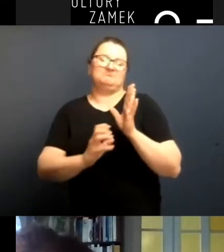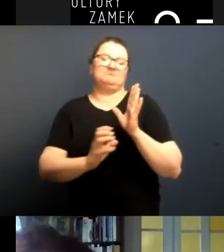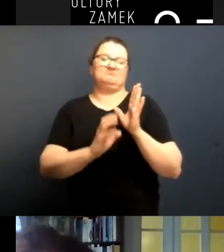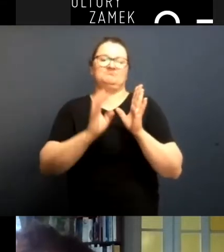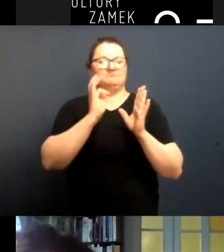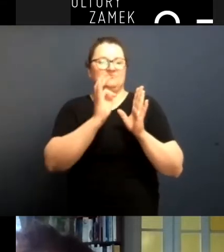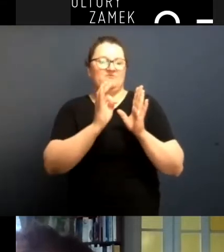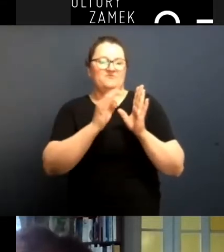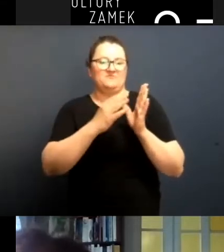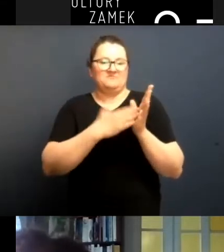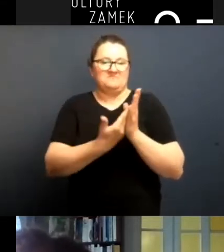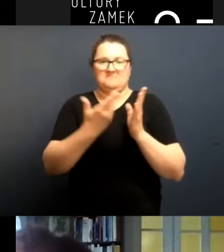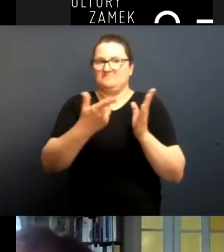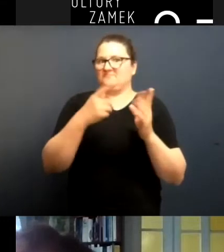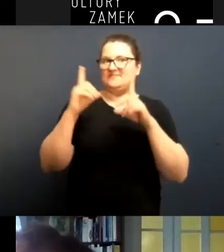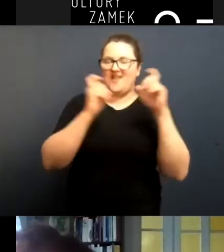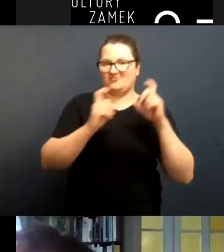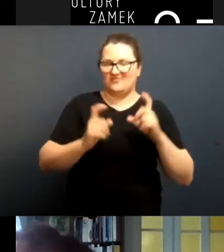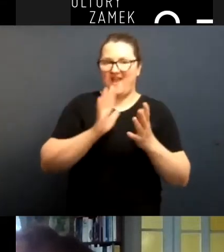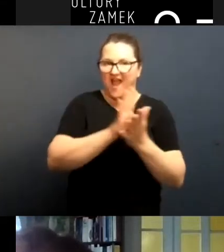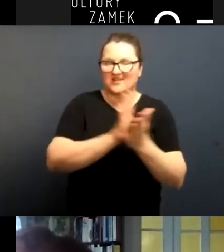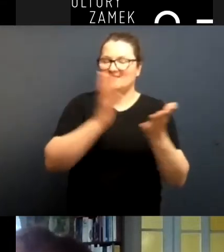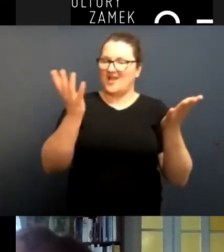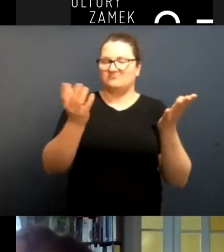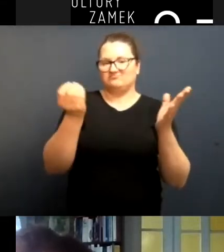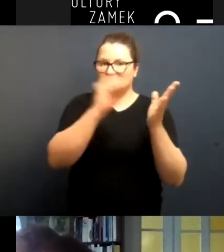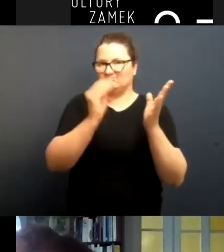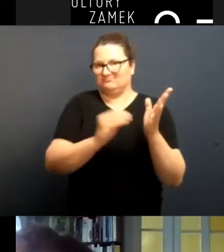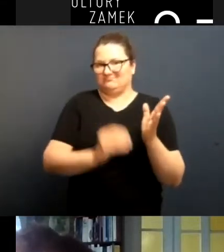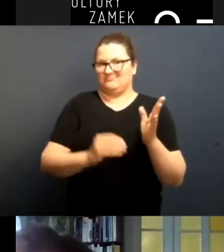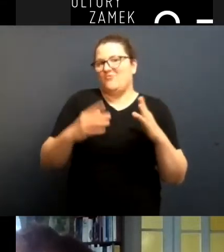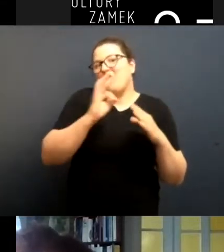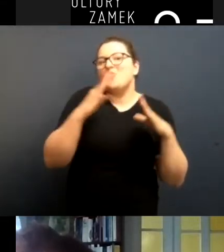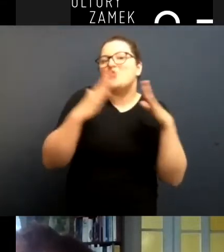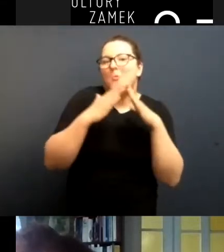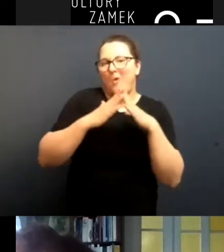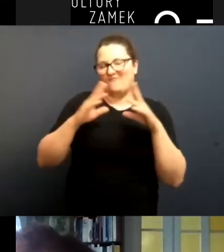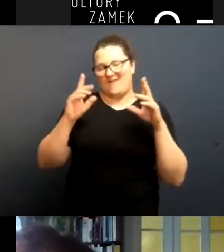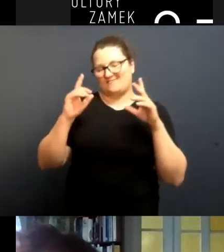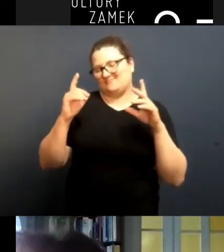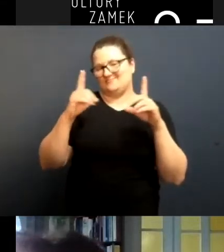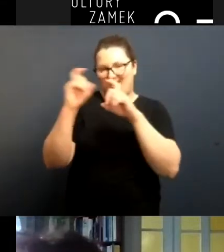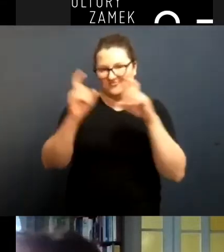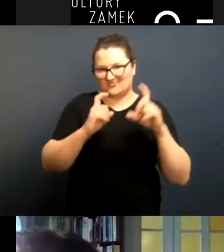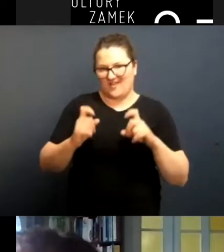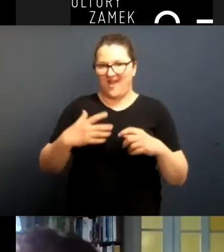łamach Esquire właśnie tego typu zdjęcia, czyli takie domowe zdjęcia z nagimi piersiami.